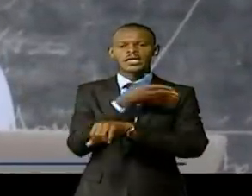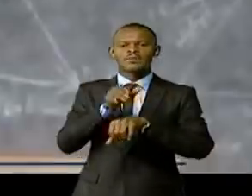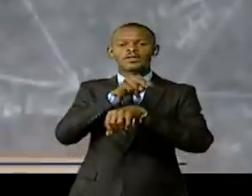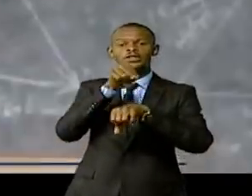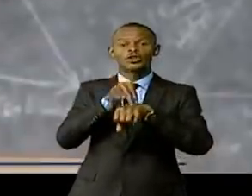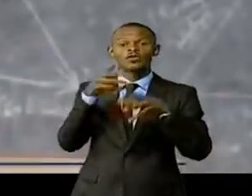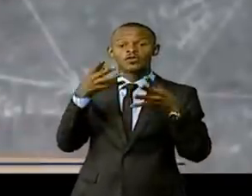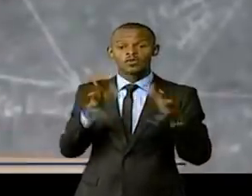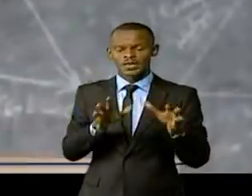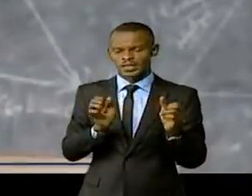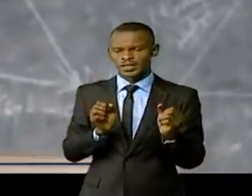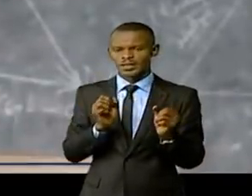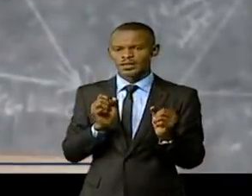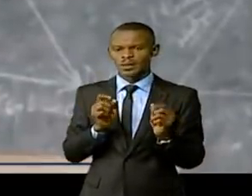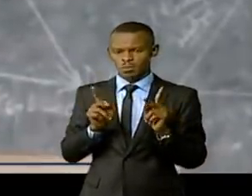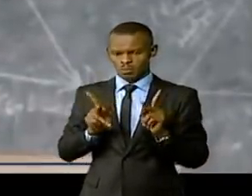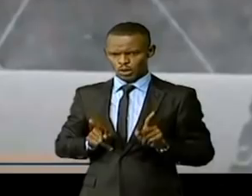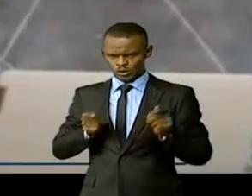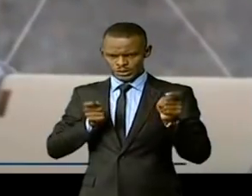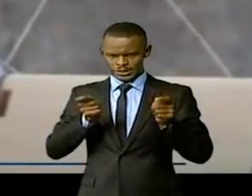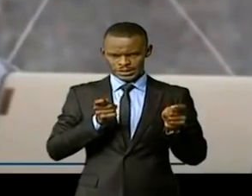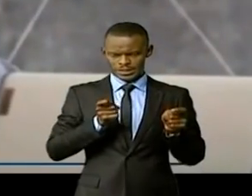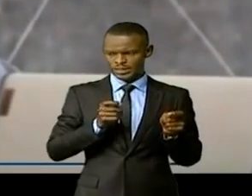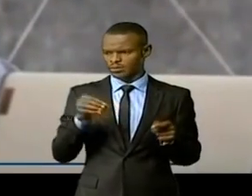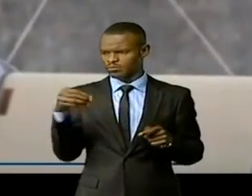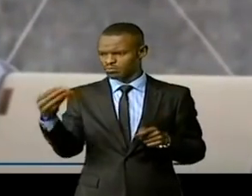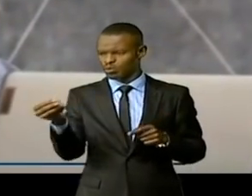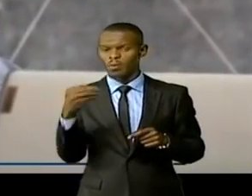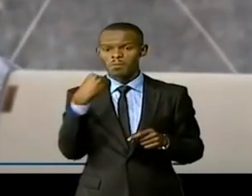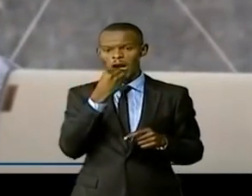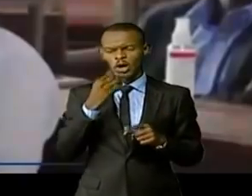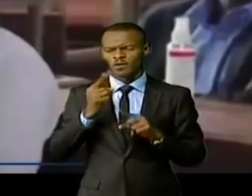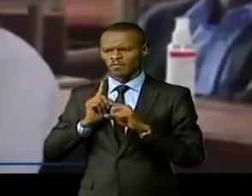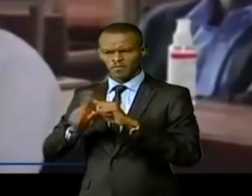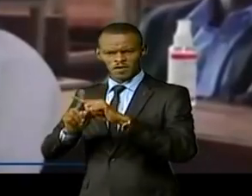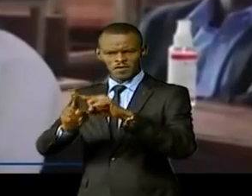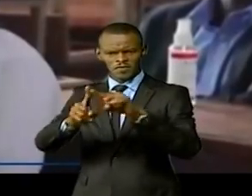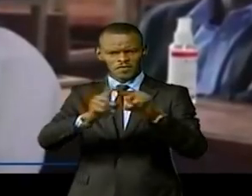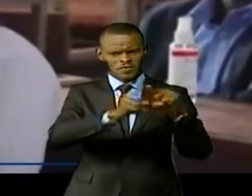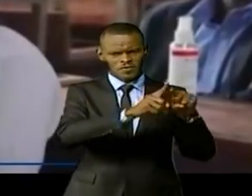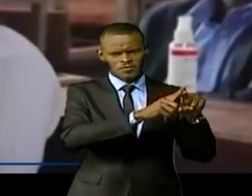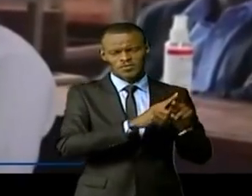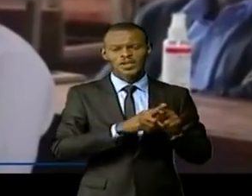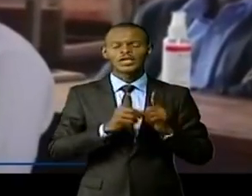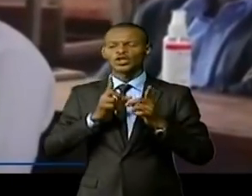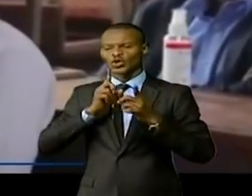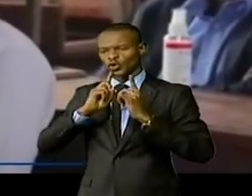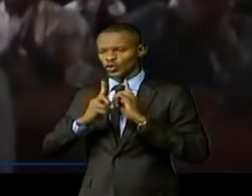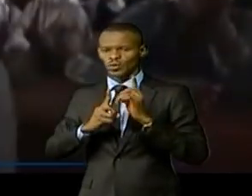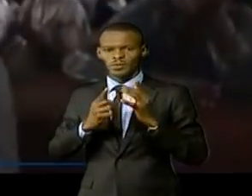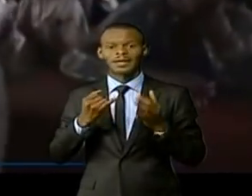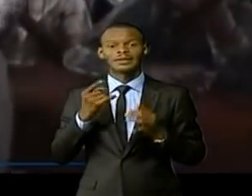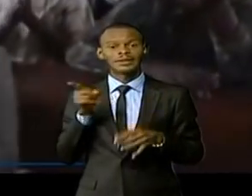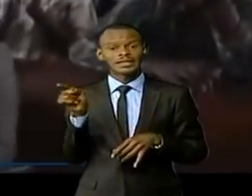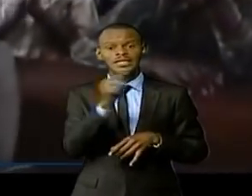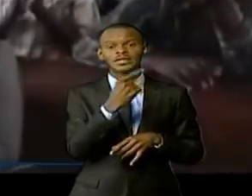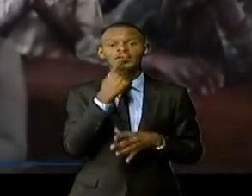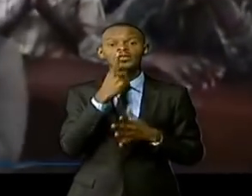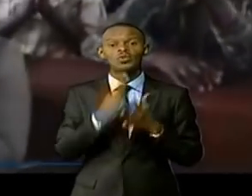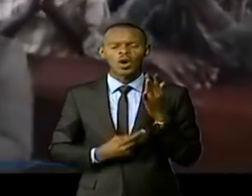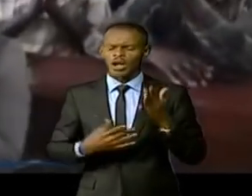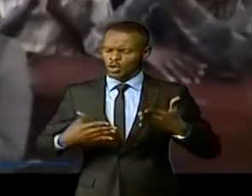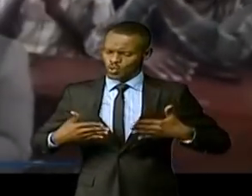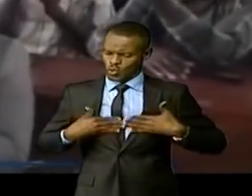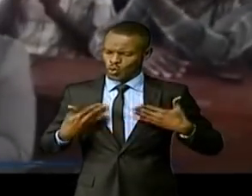intervenants qui ont à tour de rôle donné les conclusions attendues. Les principaux acteurs se sont vus chaleureusement applaudis pour le travail